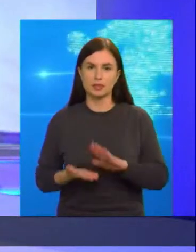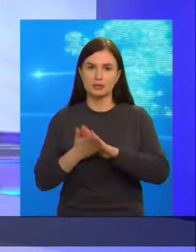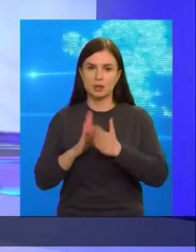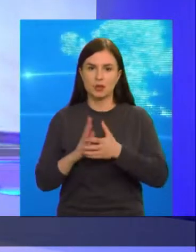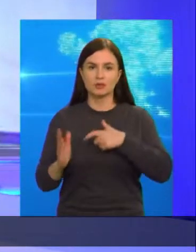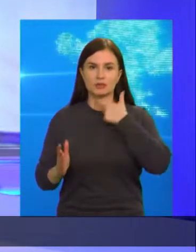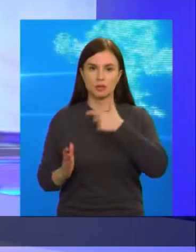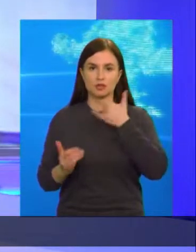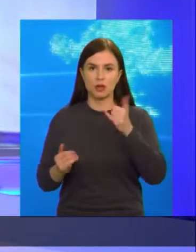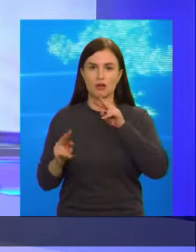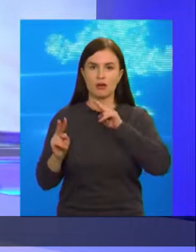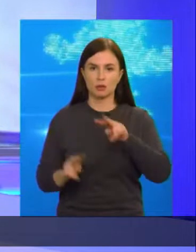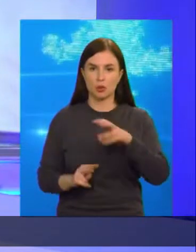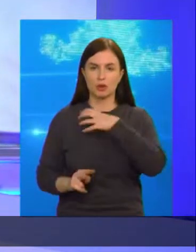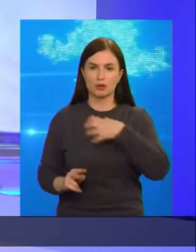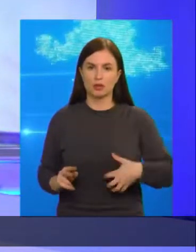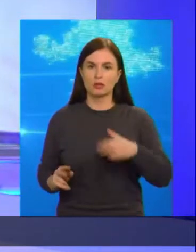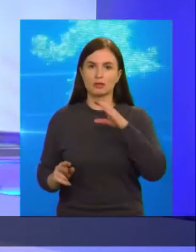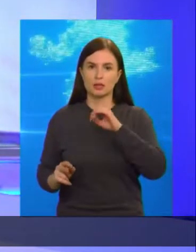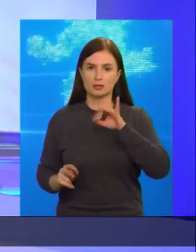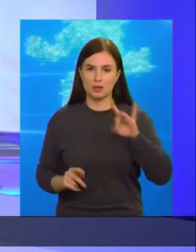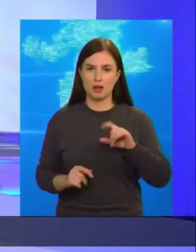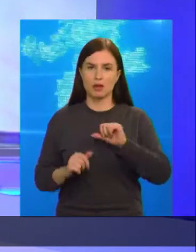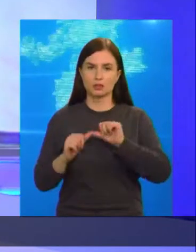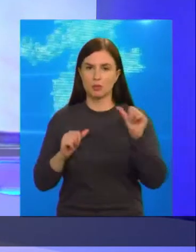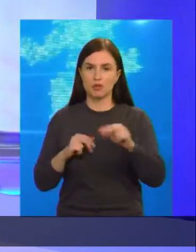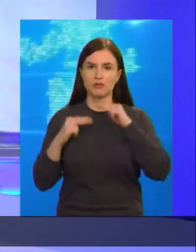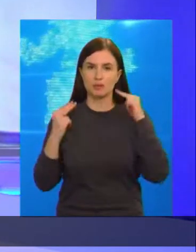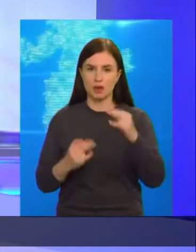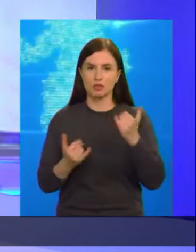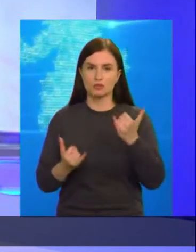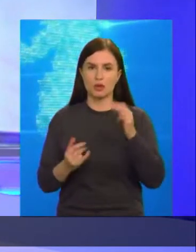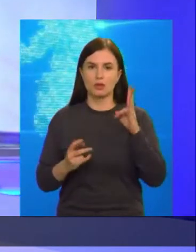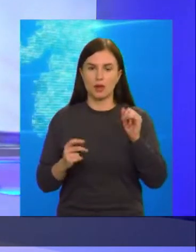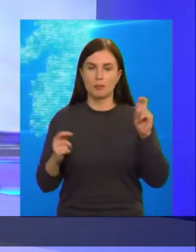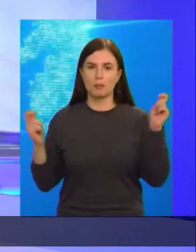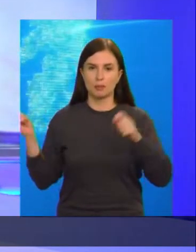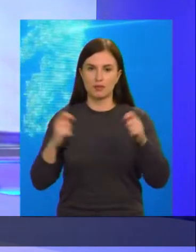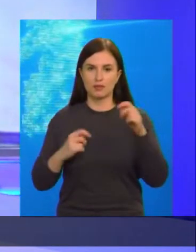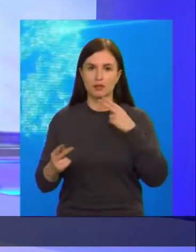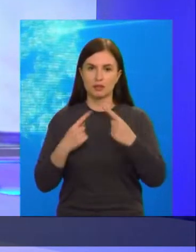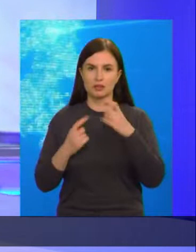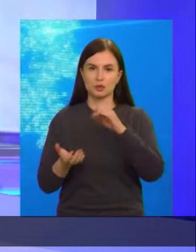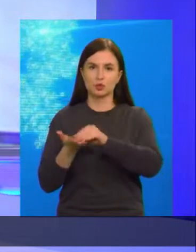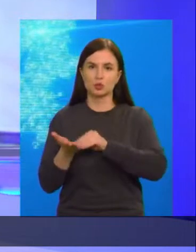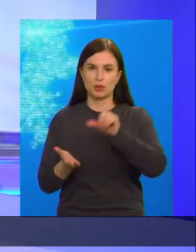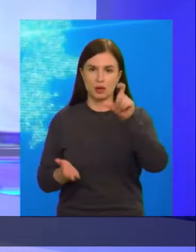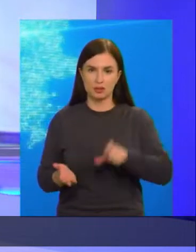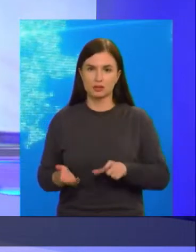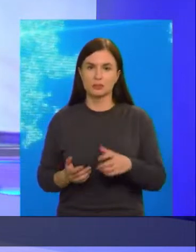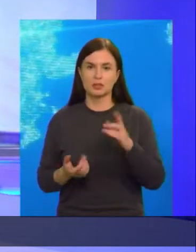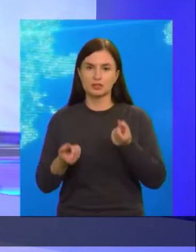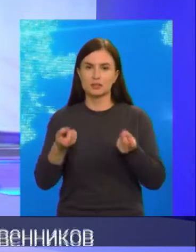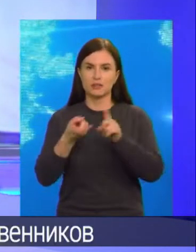Ситуация в Златоусте находится на контроле Алексея Текслера. Особое внимание ей сегодня уделили и на брифинге главы региона с журналистами. На связь из